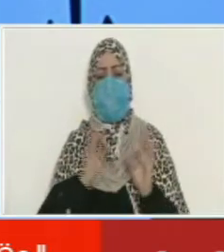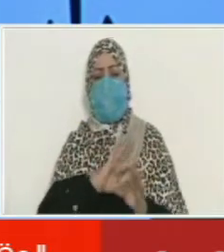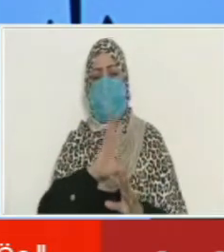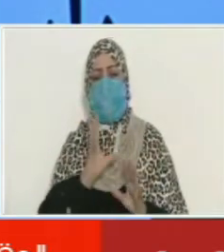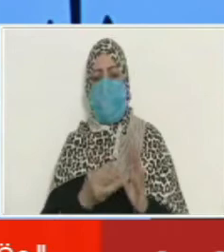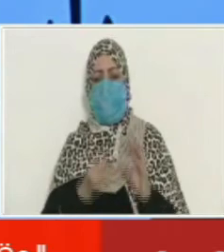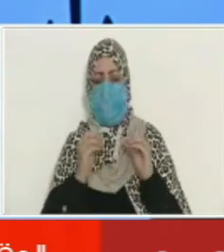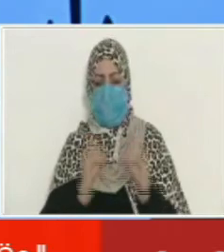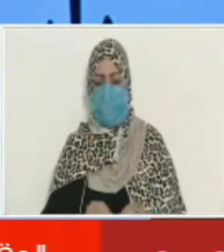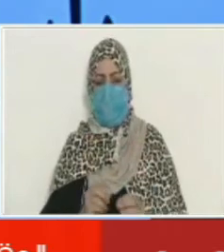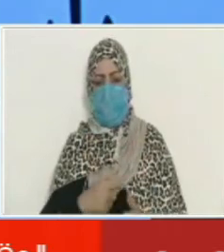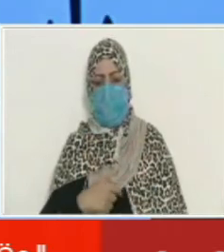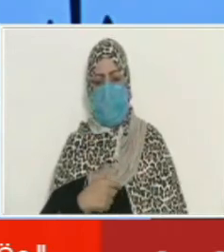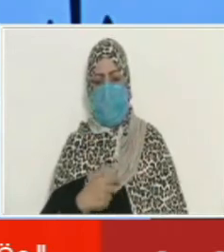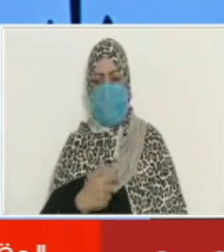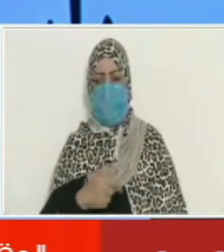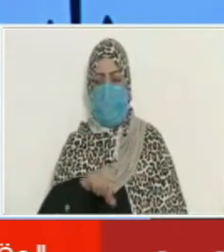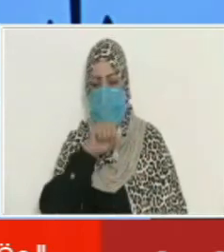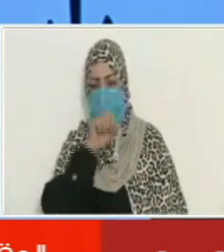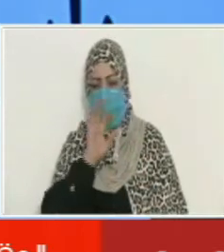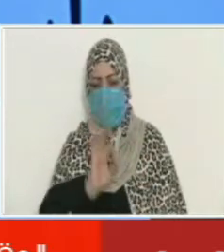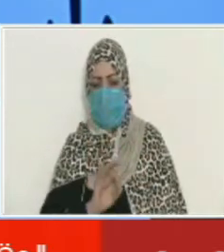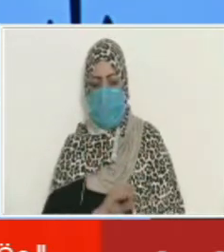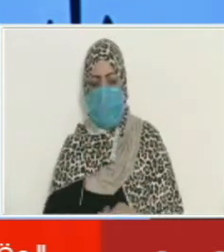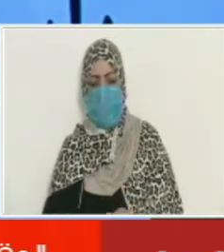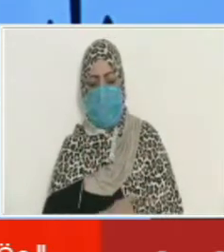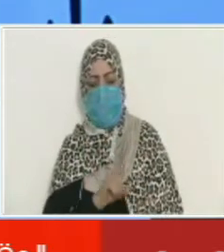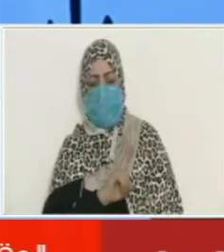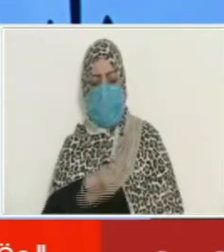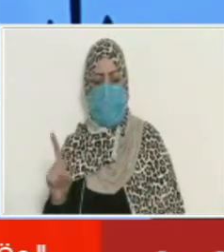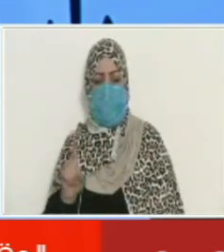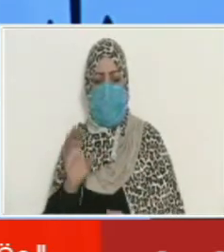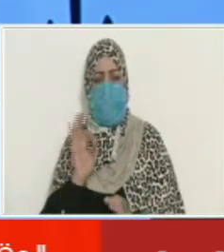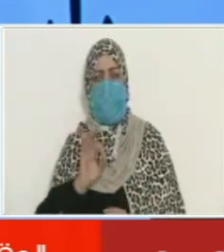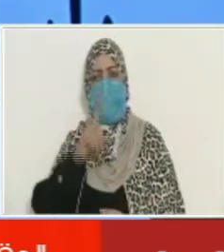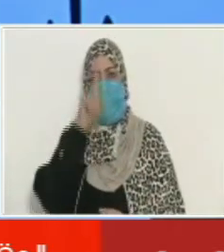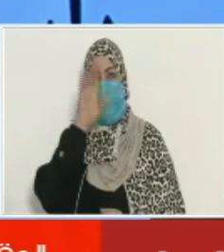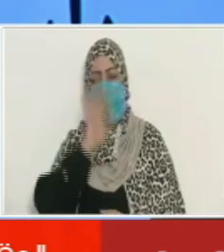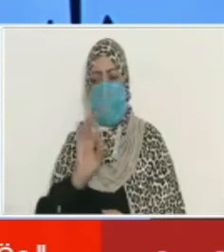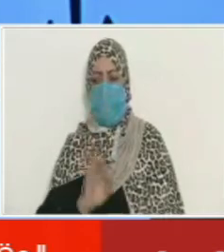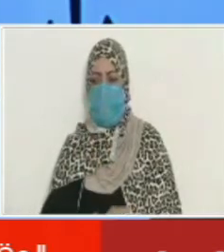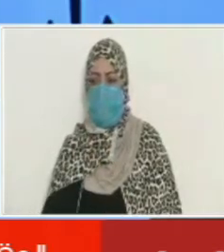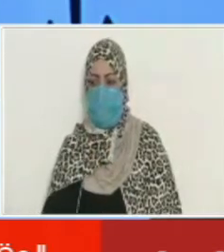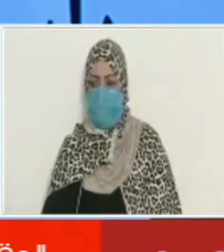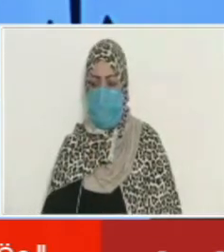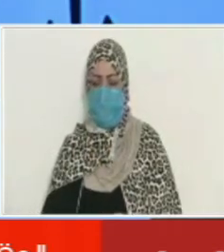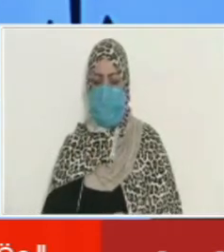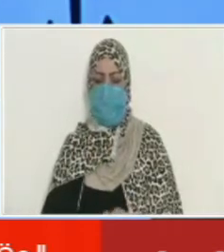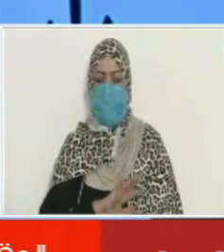العدوان وكله من البغي وكله من الفساد، وتشريع والتشريع للفساد والإفساد في